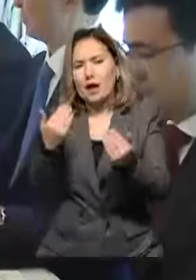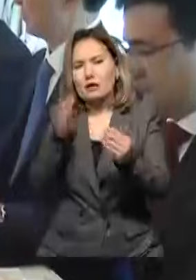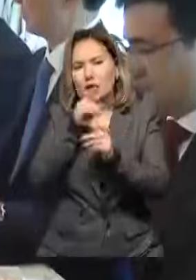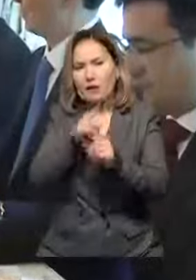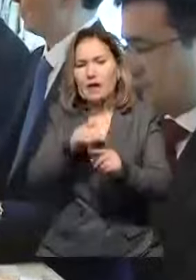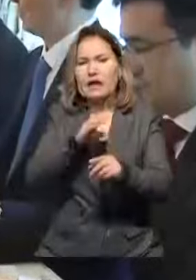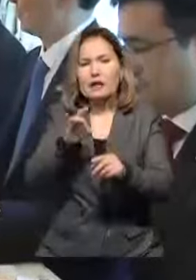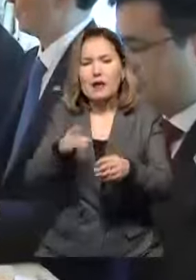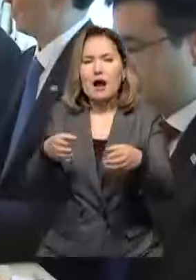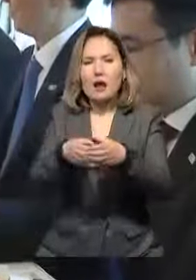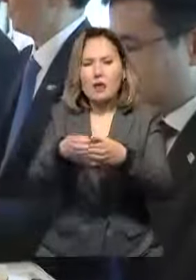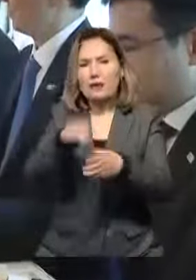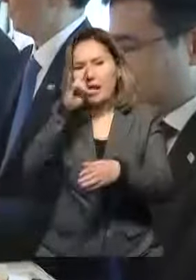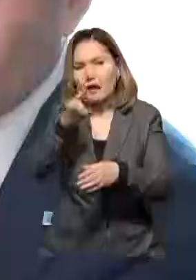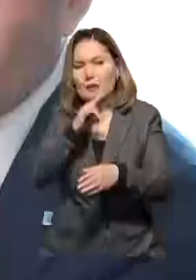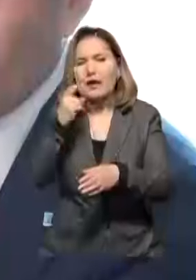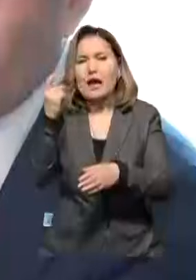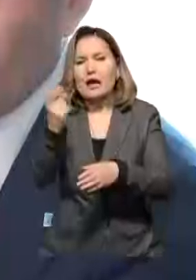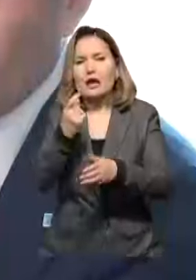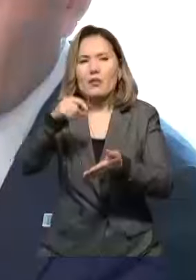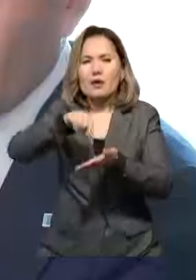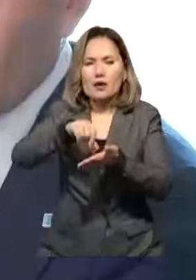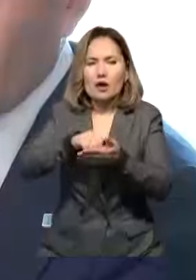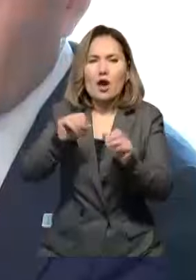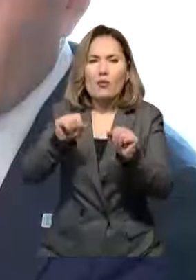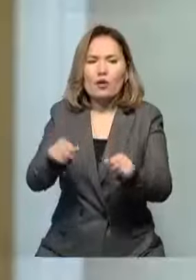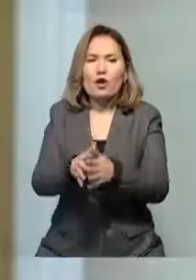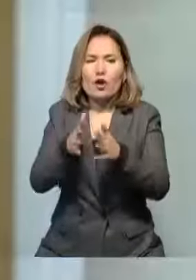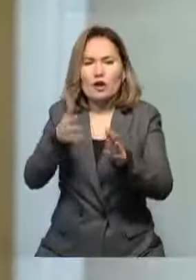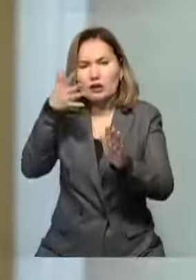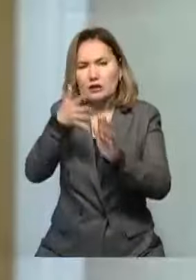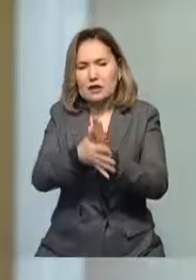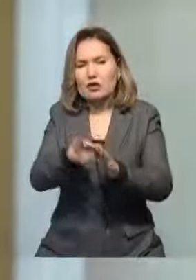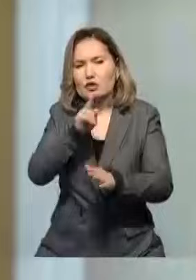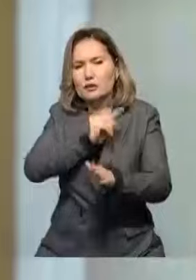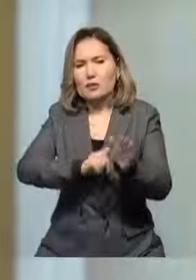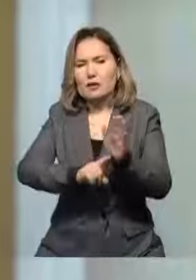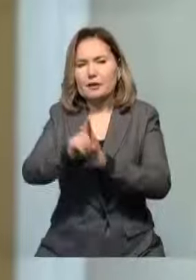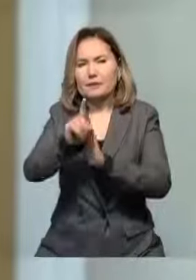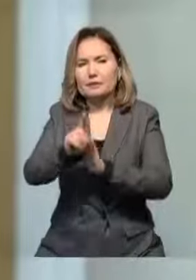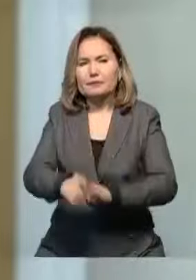уақытта сингапурлық компания Қазақстан экономикасына қатысу мүмкіндіктерін зерделеп жатыр.